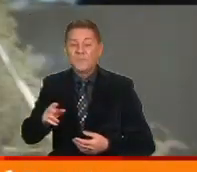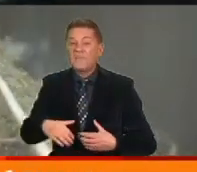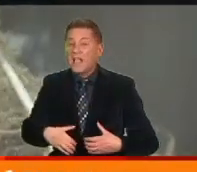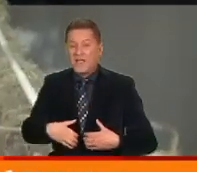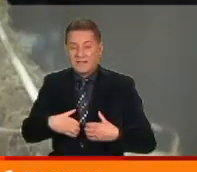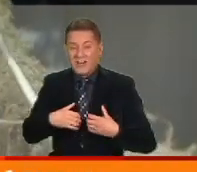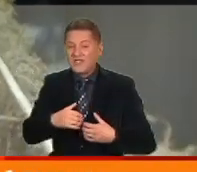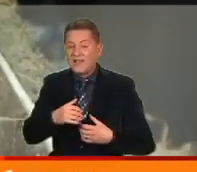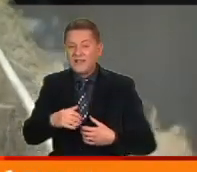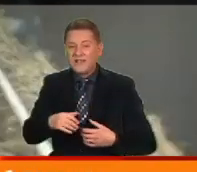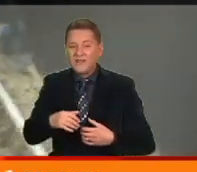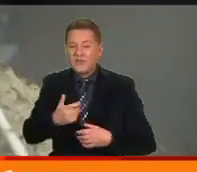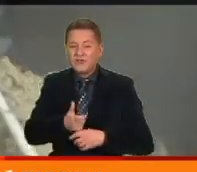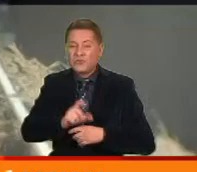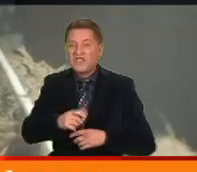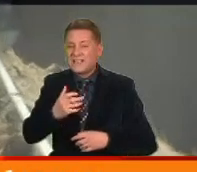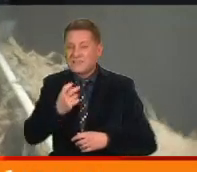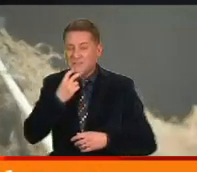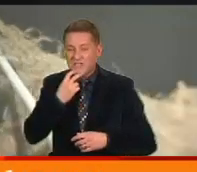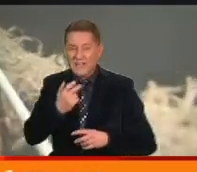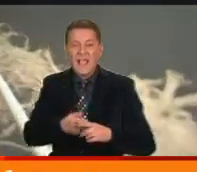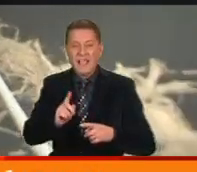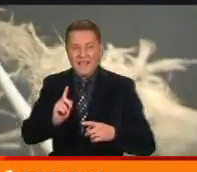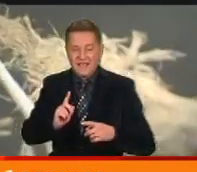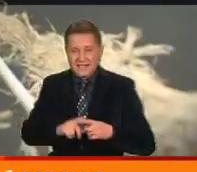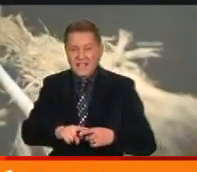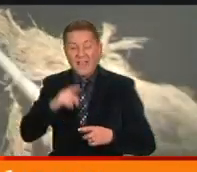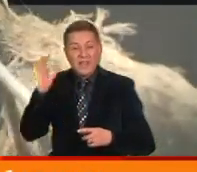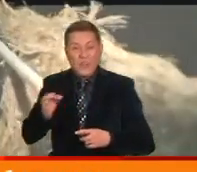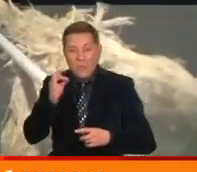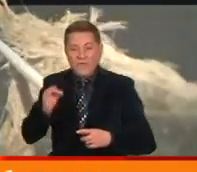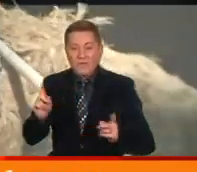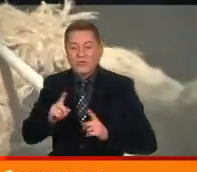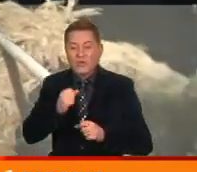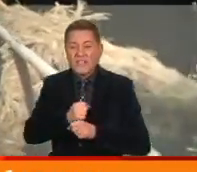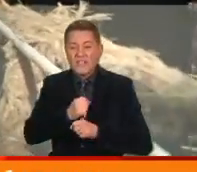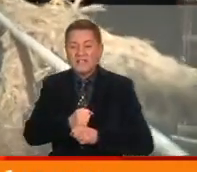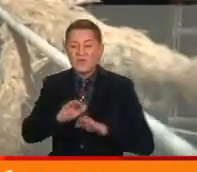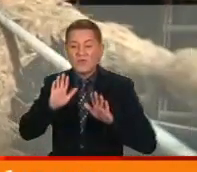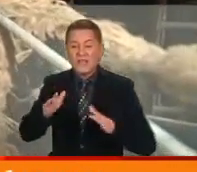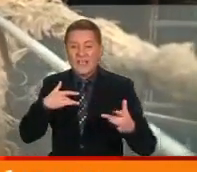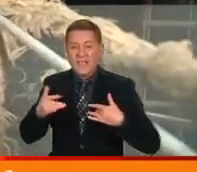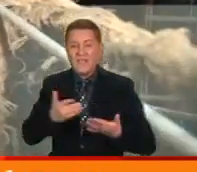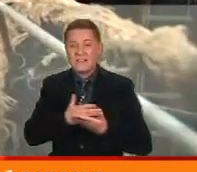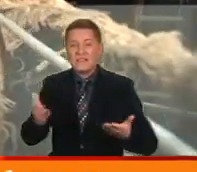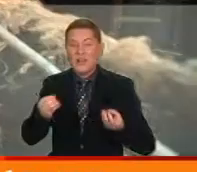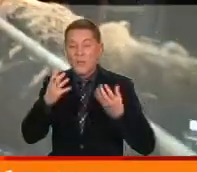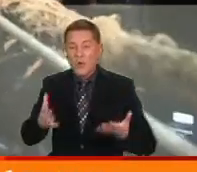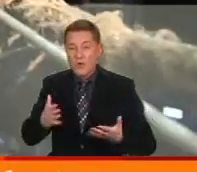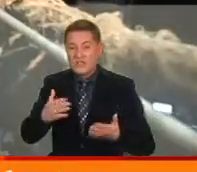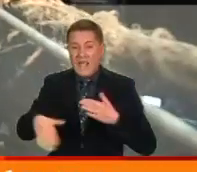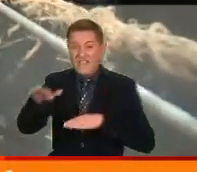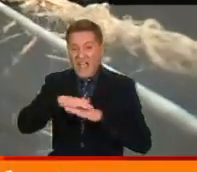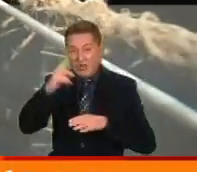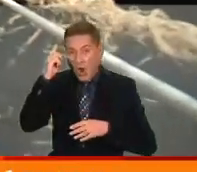шоу «Дім таємничих пригод». А воно ще є неймовірним і через те, що усе дійство відбувається не тільки на сцені, а й просто над головами